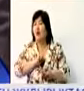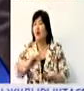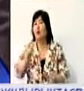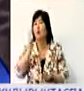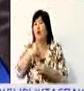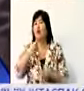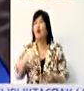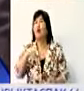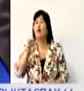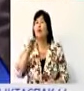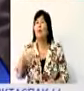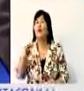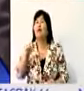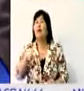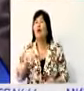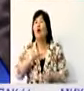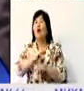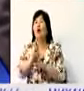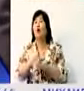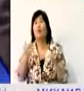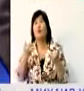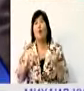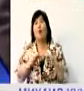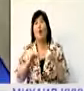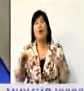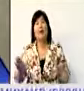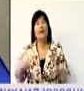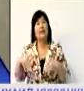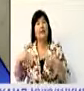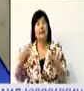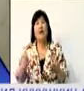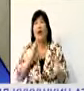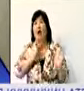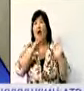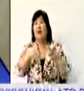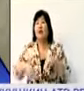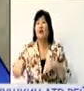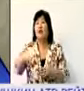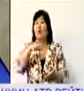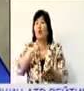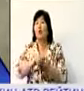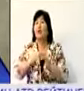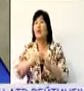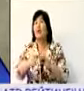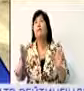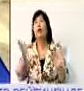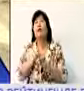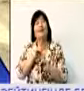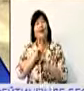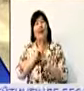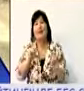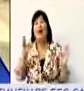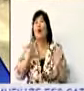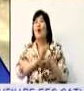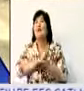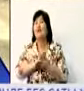айтқан Тұрсынбай датқа бабамызды ұлықтау бүгінгі ұрпақтың еншісінде. Дарияның жағасында қоныс тепкен елді мекеннің табиғаты тамаша, ауасы